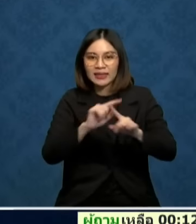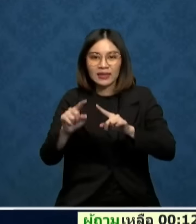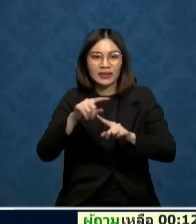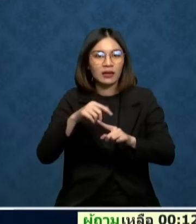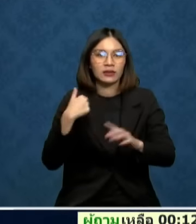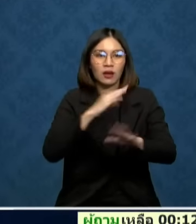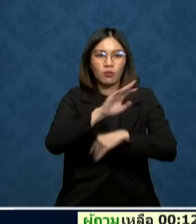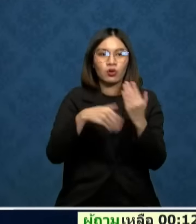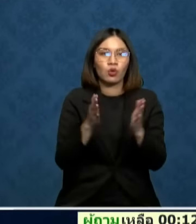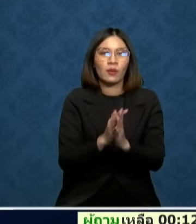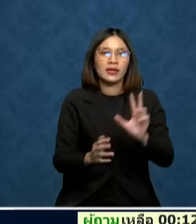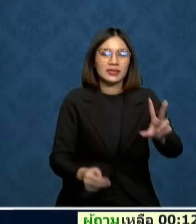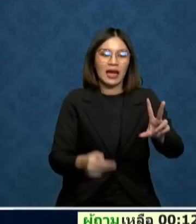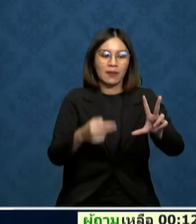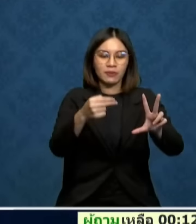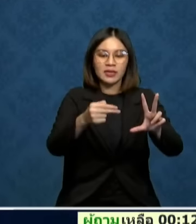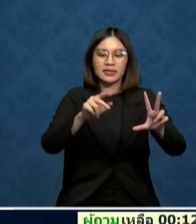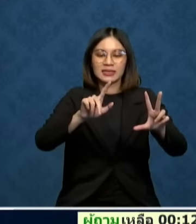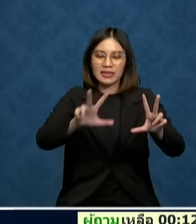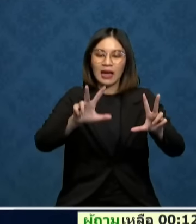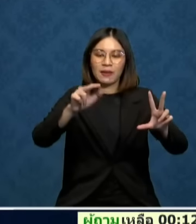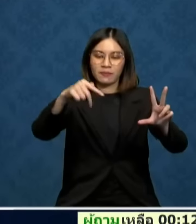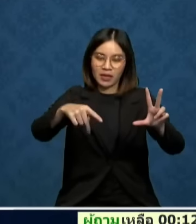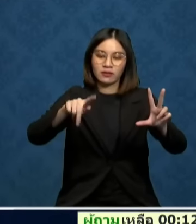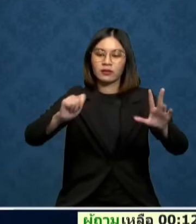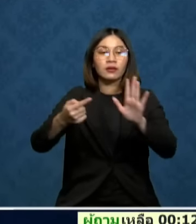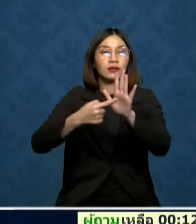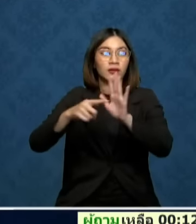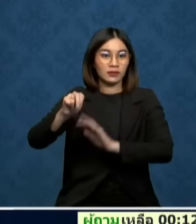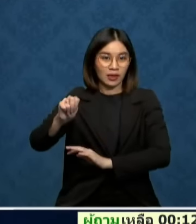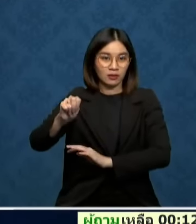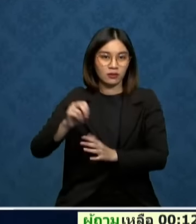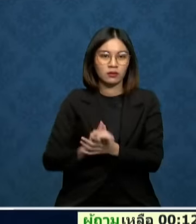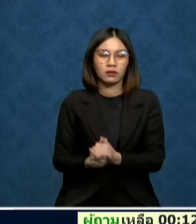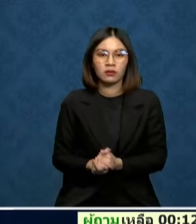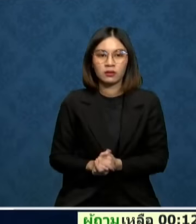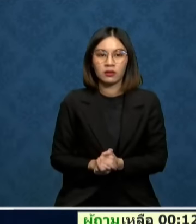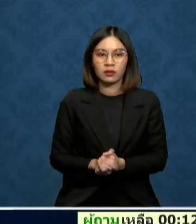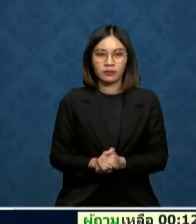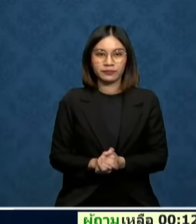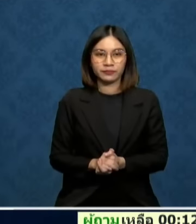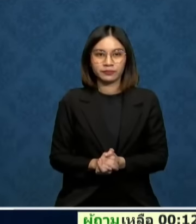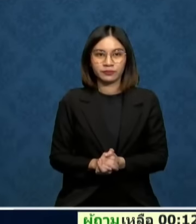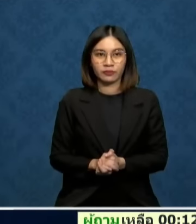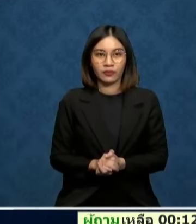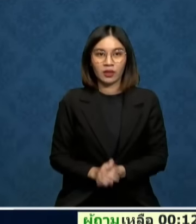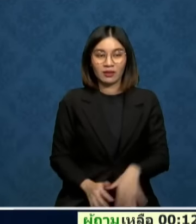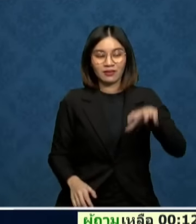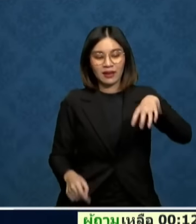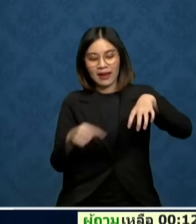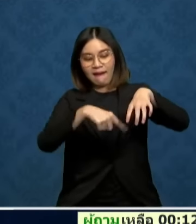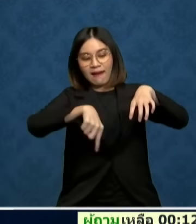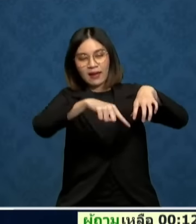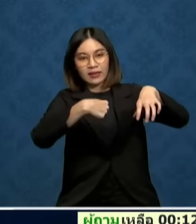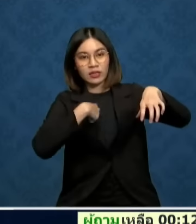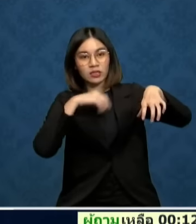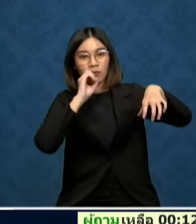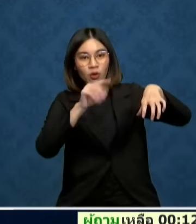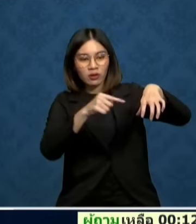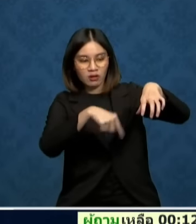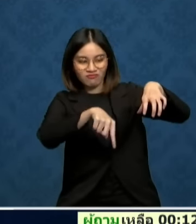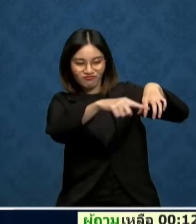มาณ 33,000 ตันนะคะซึ่งตัวที่อยู่ในอาคารตรงนี้ค่ะที่ดิฉันบอกว่า